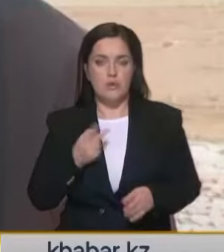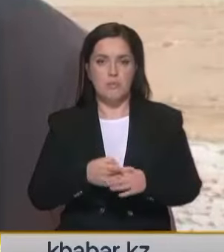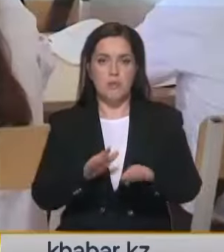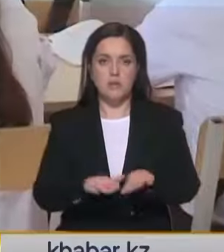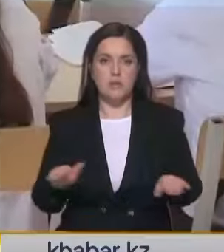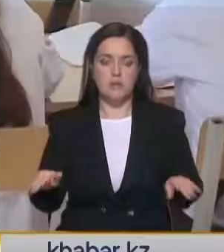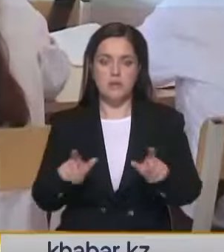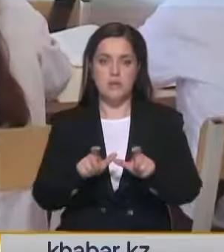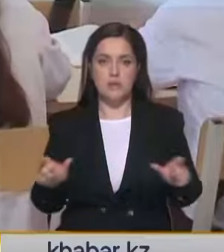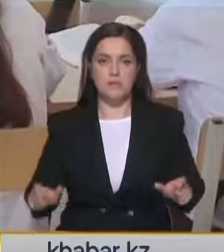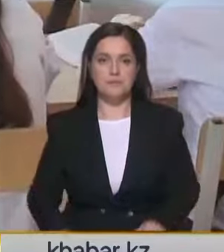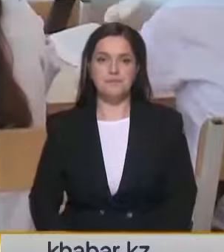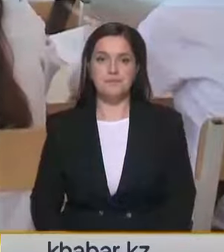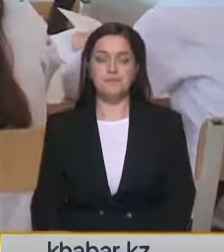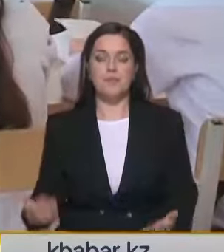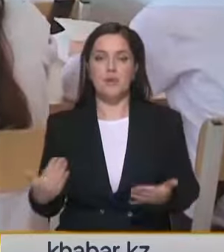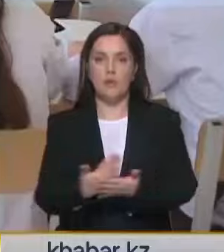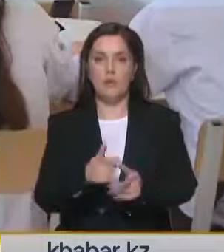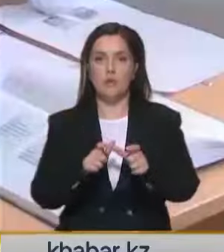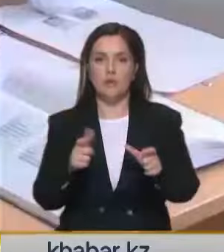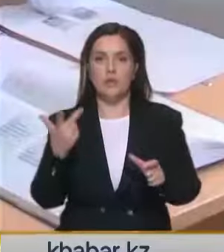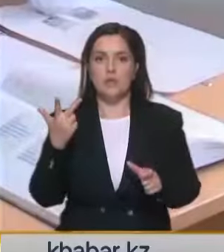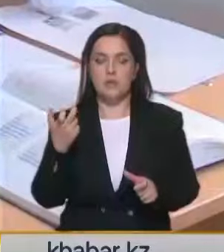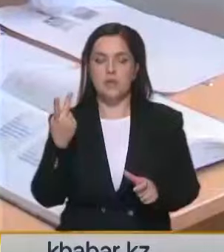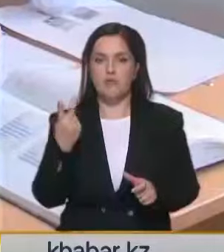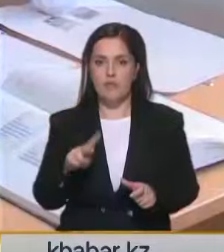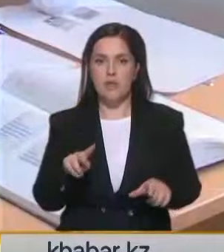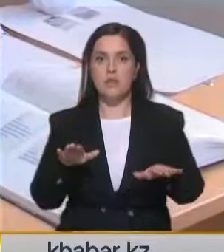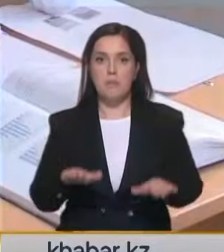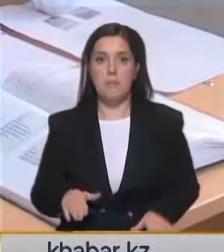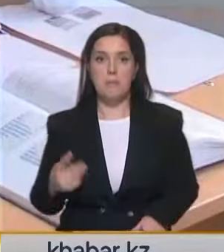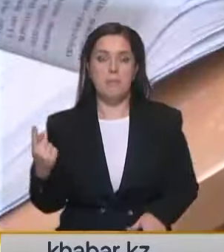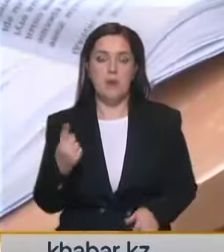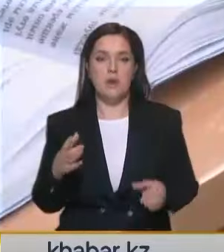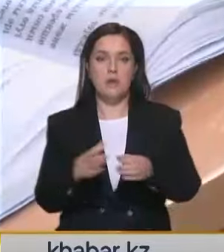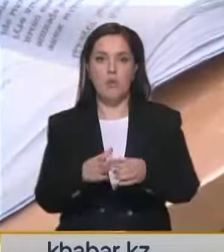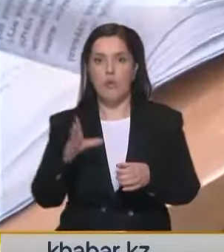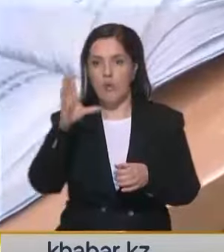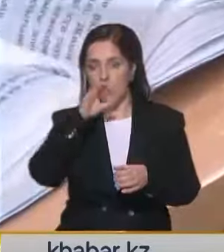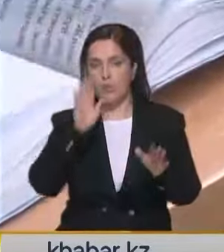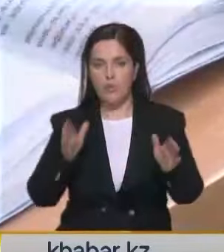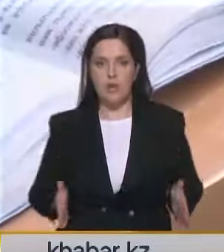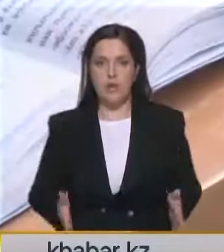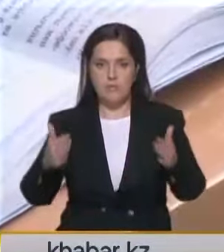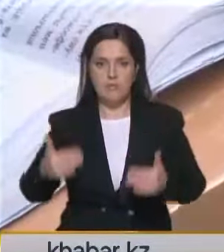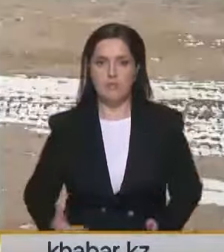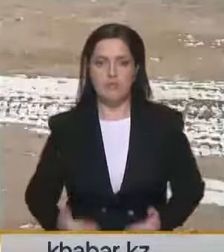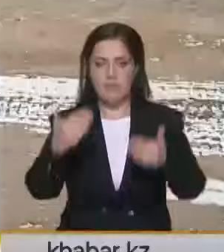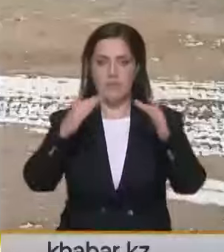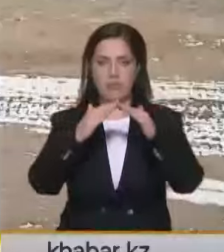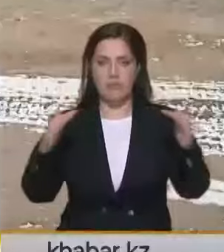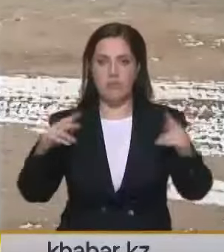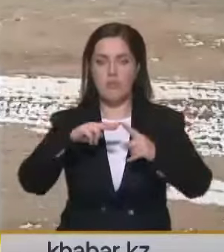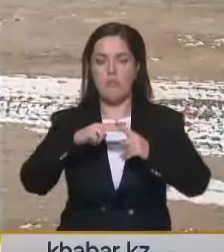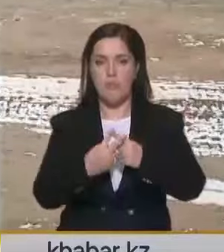малышей. Новое здание школы рассчитано на 320 мест. Первый подрядчик успел поставить только стены и закрыть часть крыши.